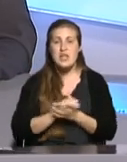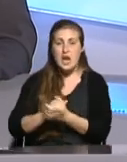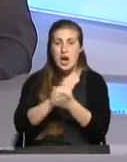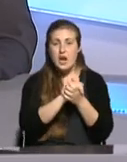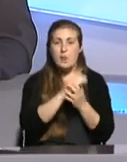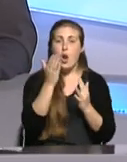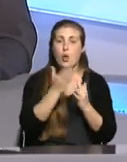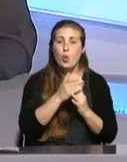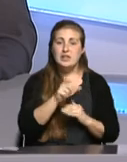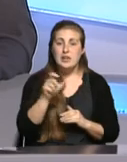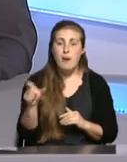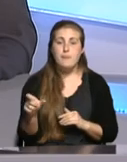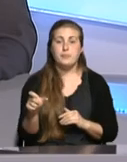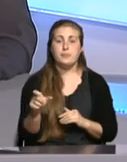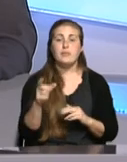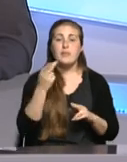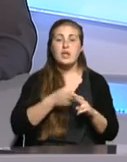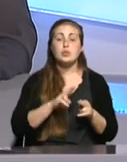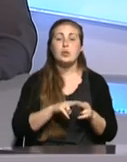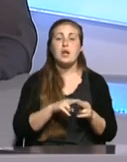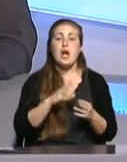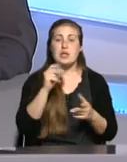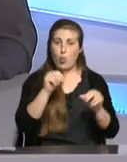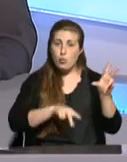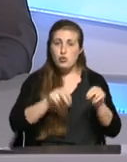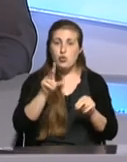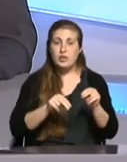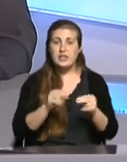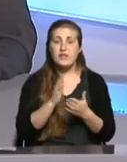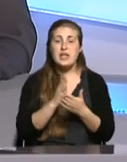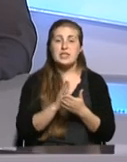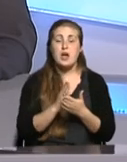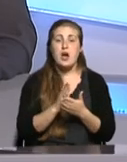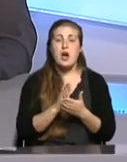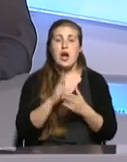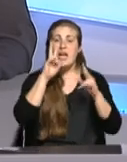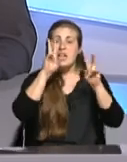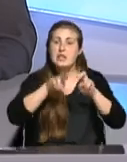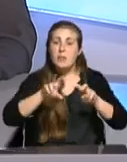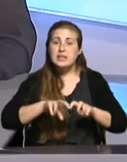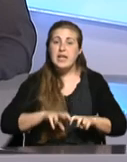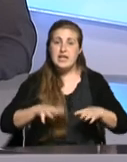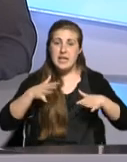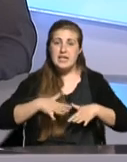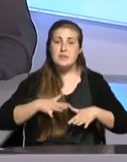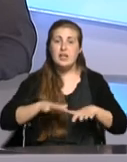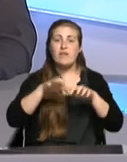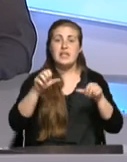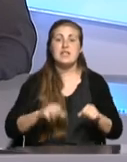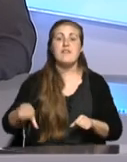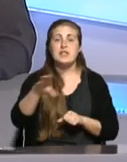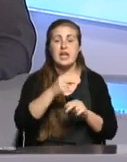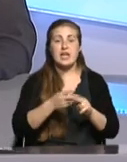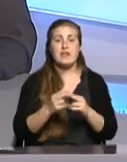льготникам которые на учете являются предметом рассмотрение крымских властей все эти выплаты